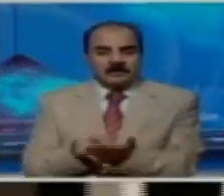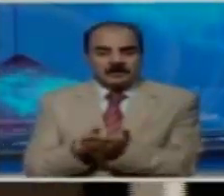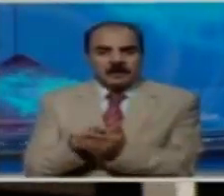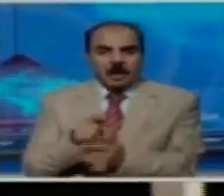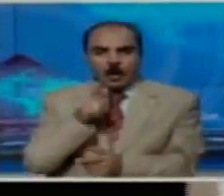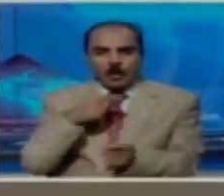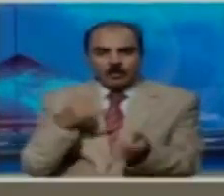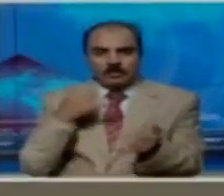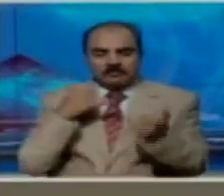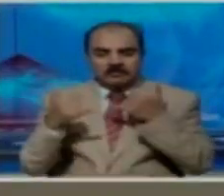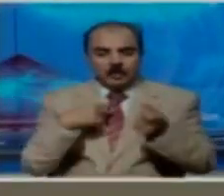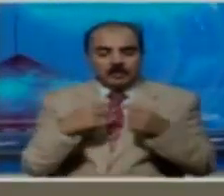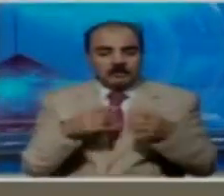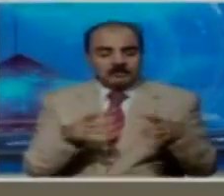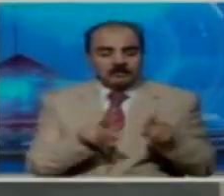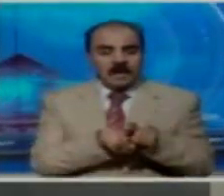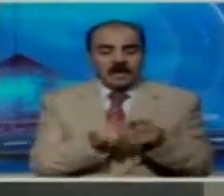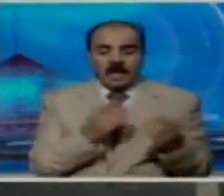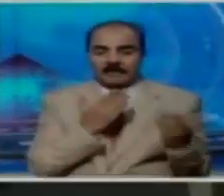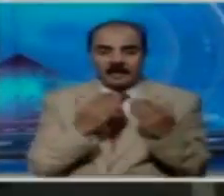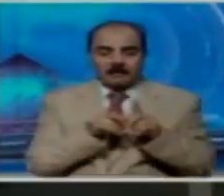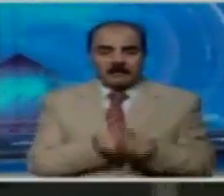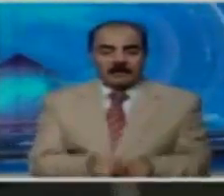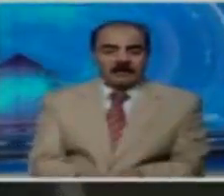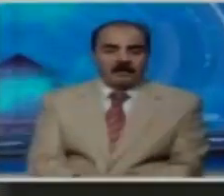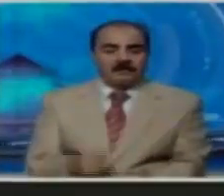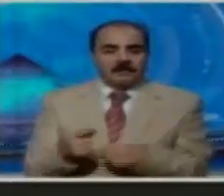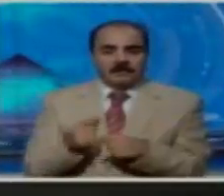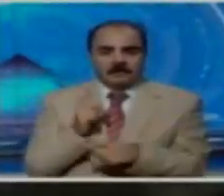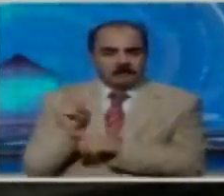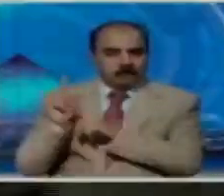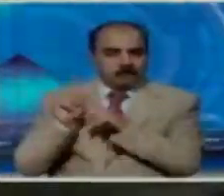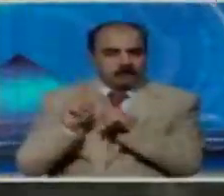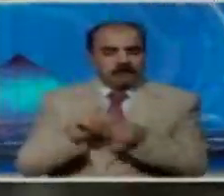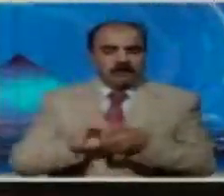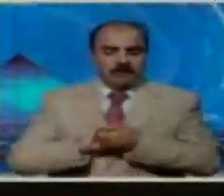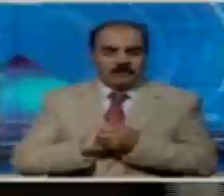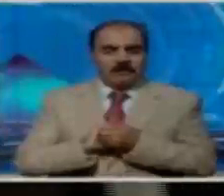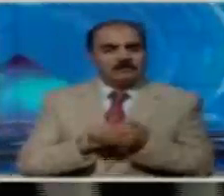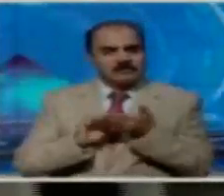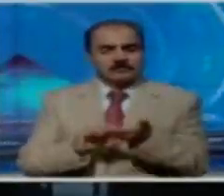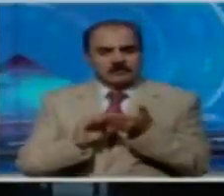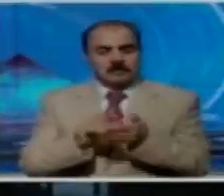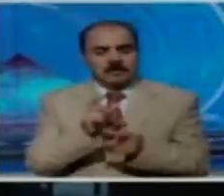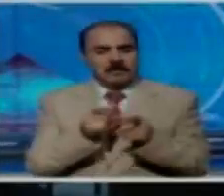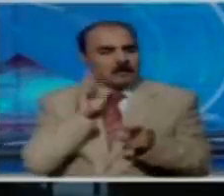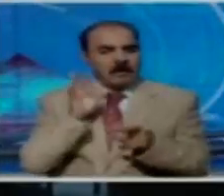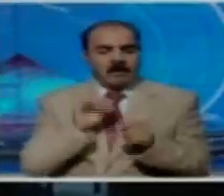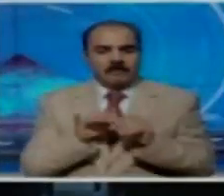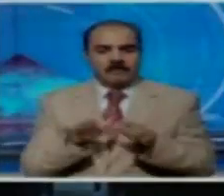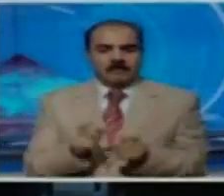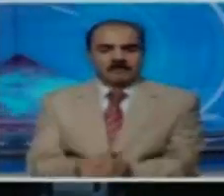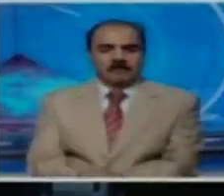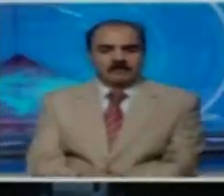علوم الاتصال التابع لكليه الاداب، والذي استمر لسنوات طويله يقدم الكوادر الاعلاميه